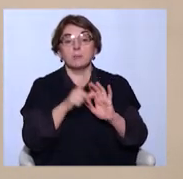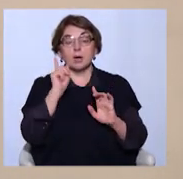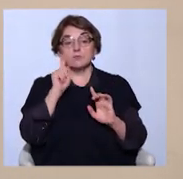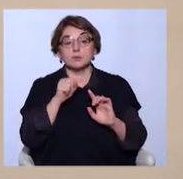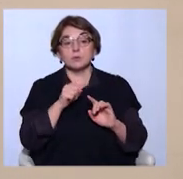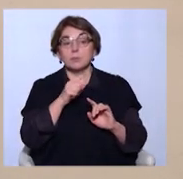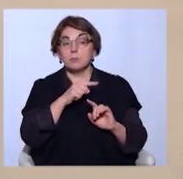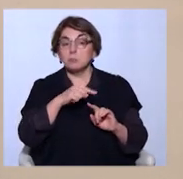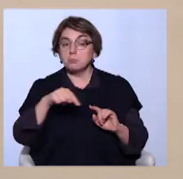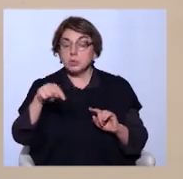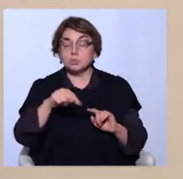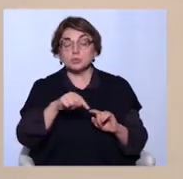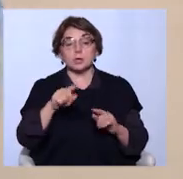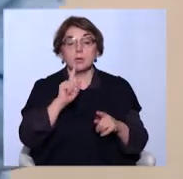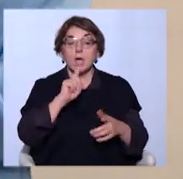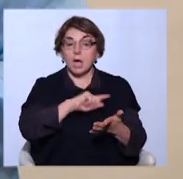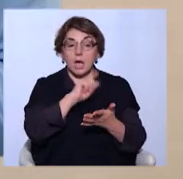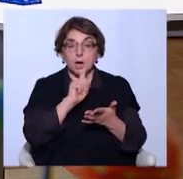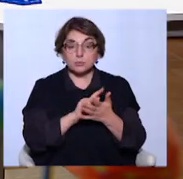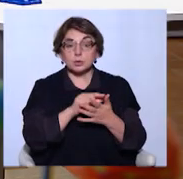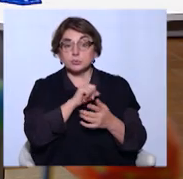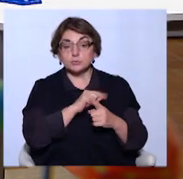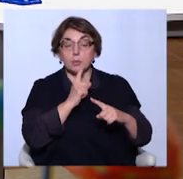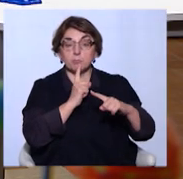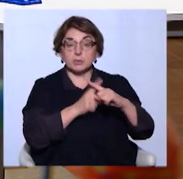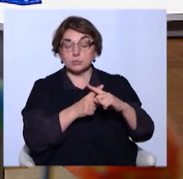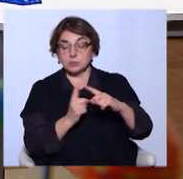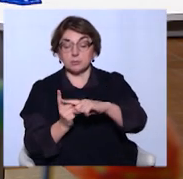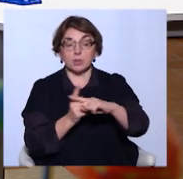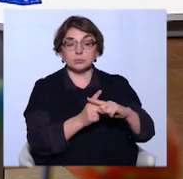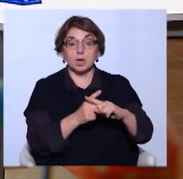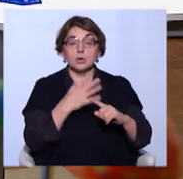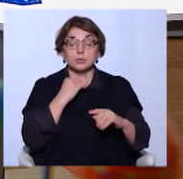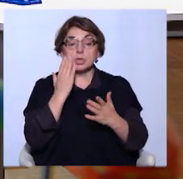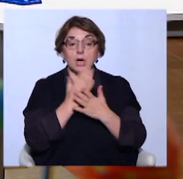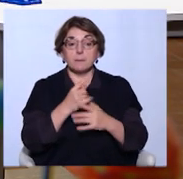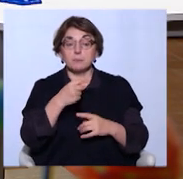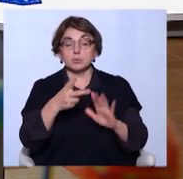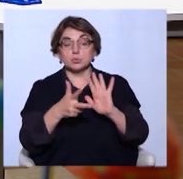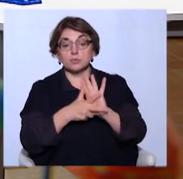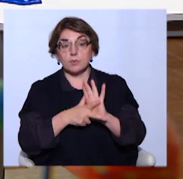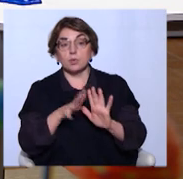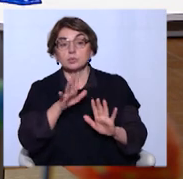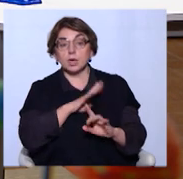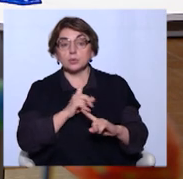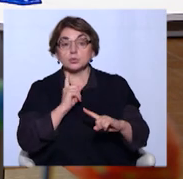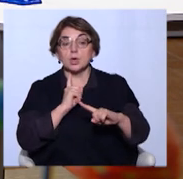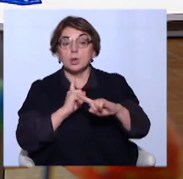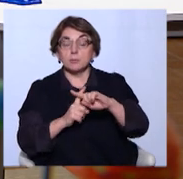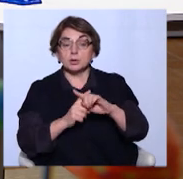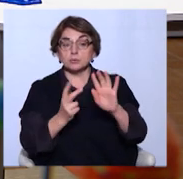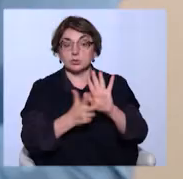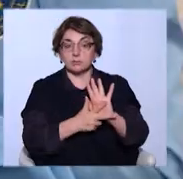რომ მინუსები აუცილებლად პლუსებმა უნდა გააბათილონ. რადგან გვაქვს მინუს 8, ბუნებრივია, უნდა გქონდეს პლუს